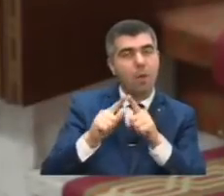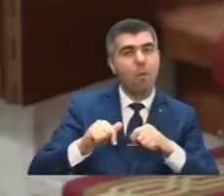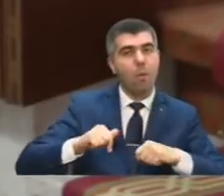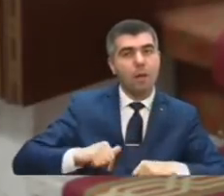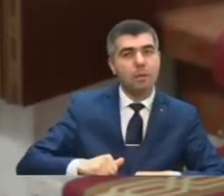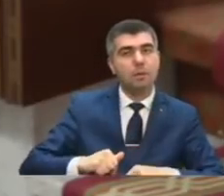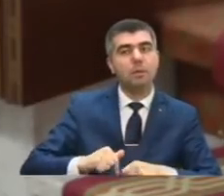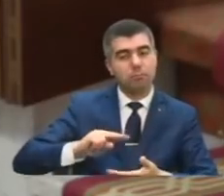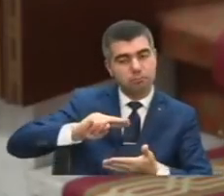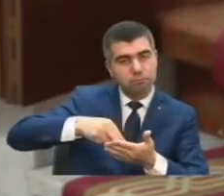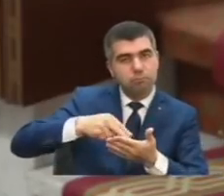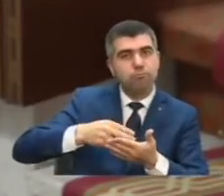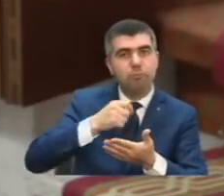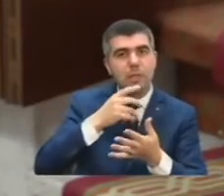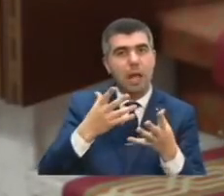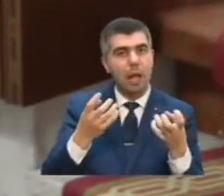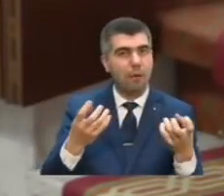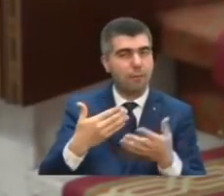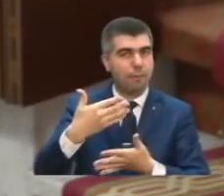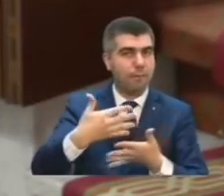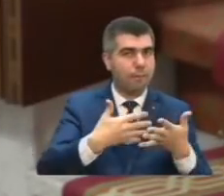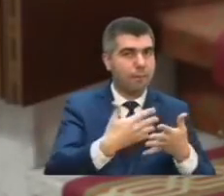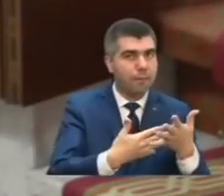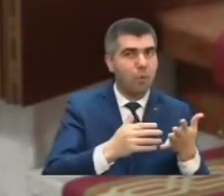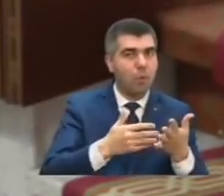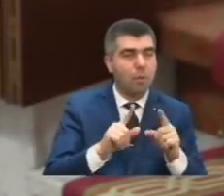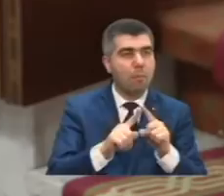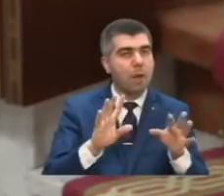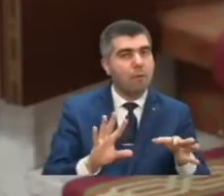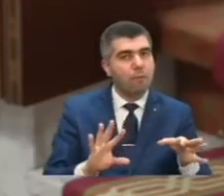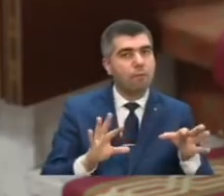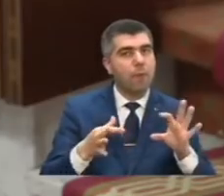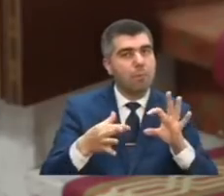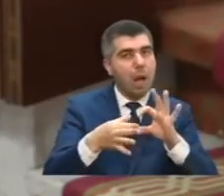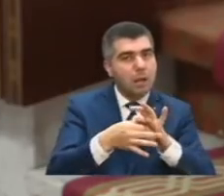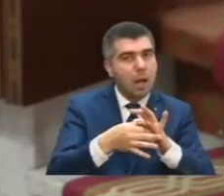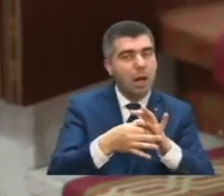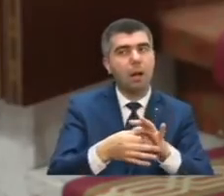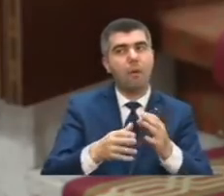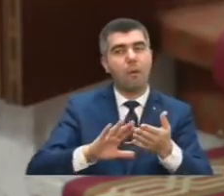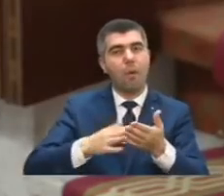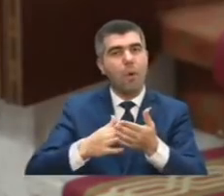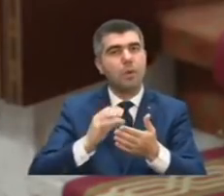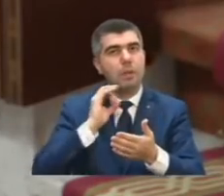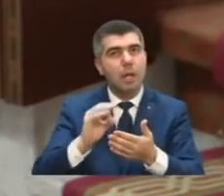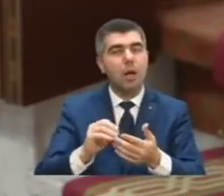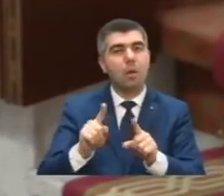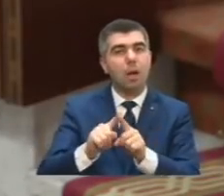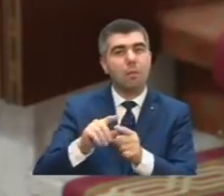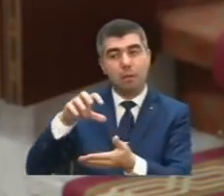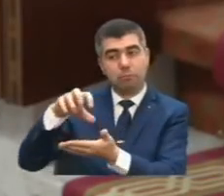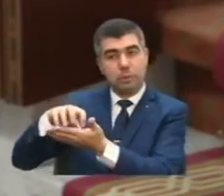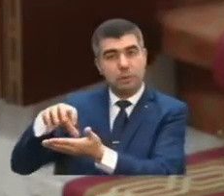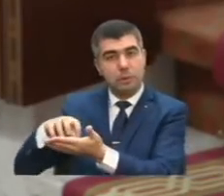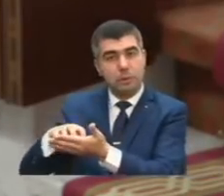والنقل اللوجستيك والماء اللي تتعلق بالكفاله البنكيه، اللي تتعلق بتحديد مناطق الخطر المنشات الملحقه بالمقاليع،